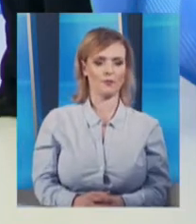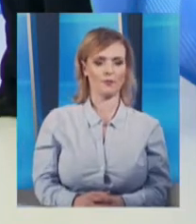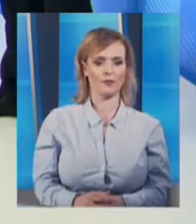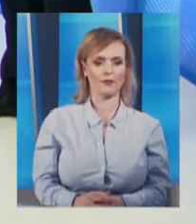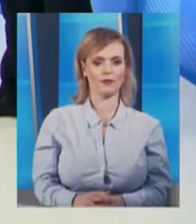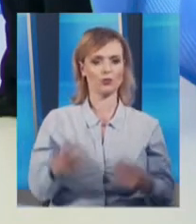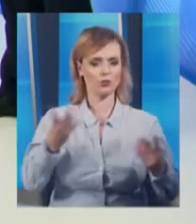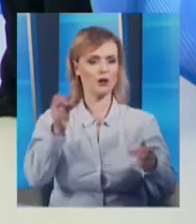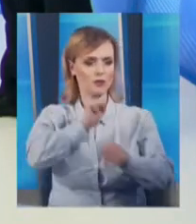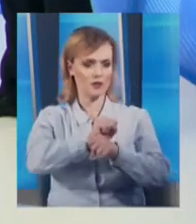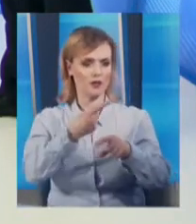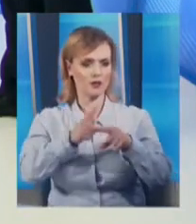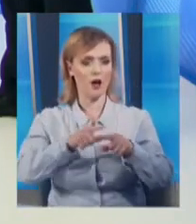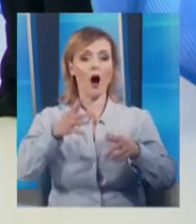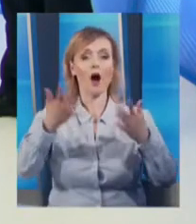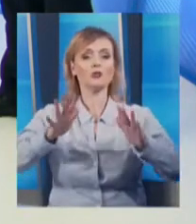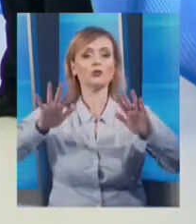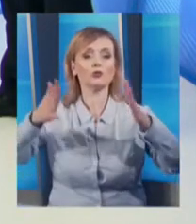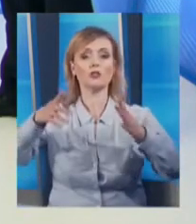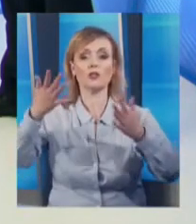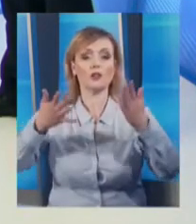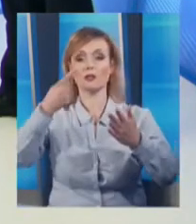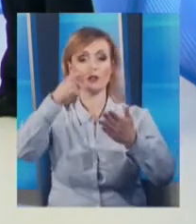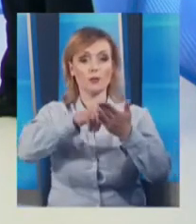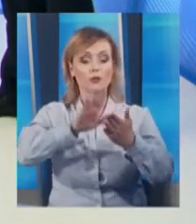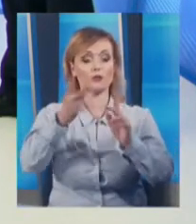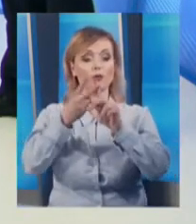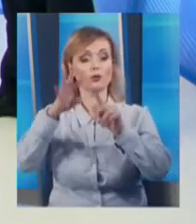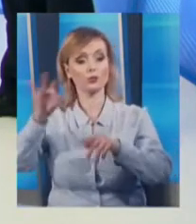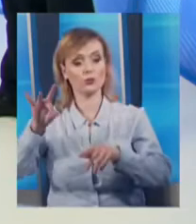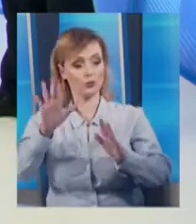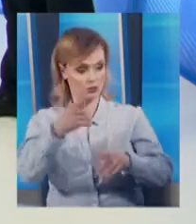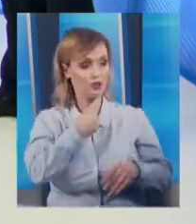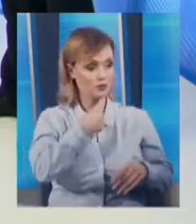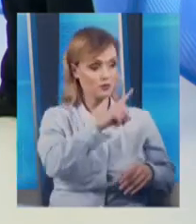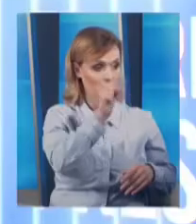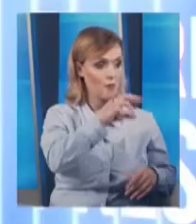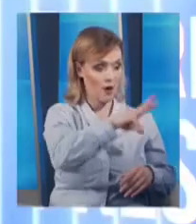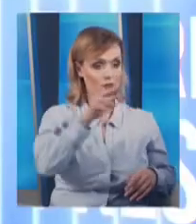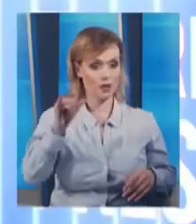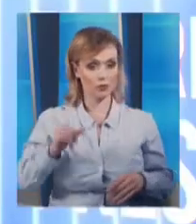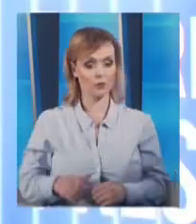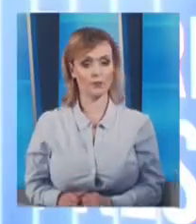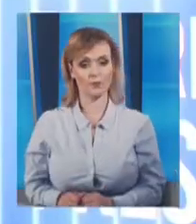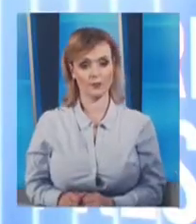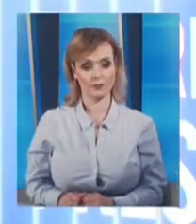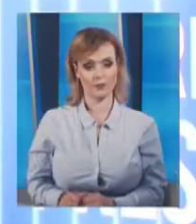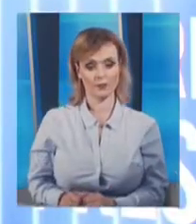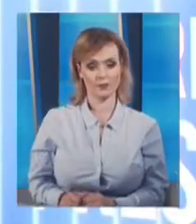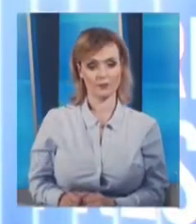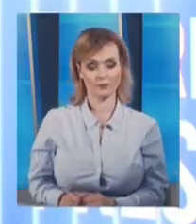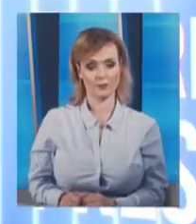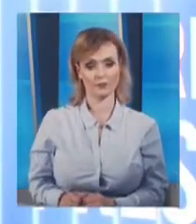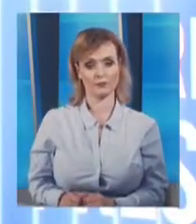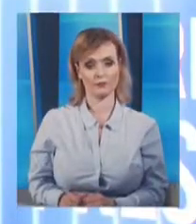se întâmplă să nu intrați în turul 2, votați Maia Sandu sau cum? Pentru că domnul